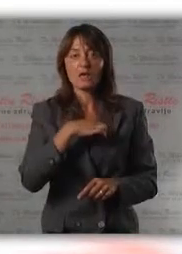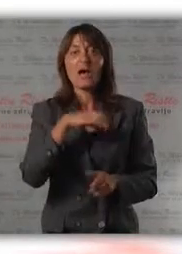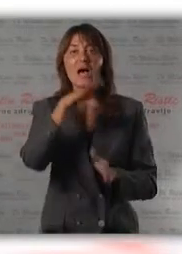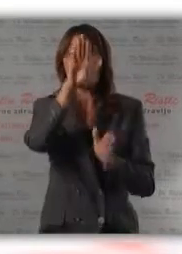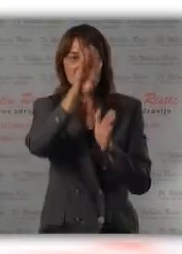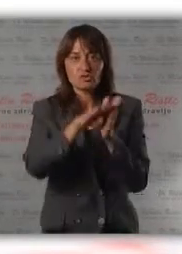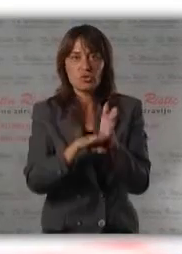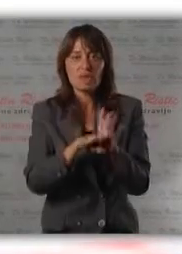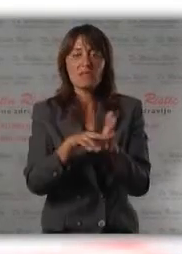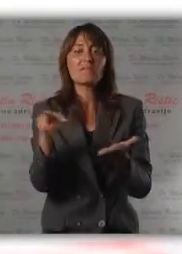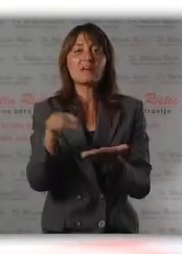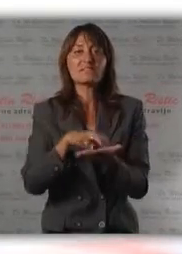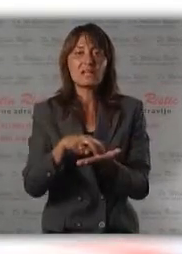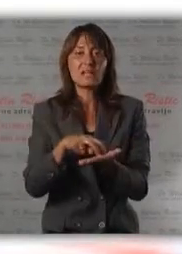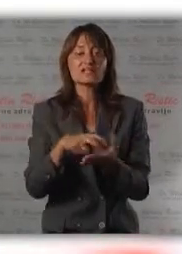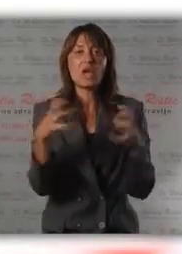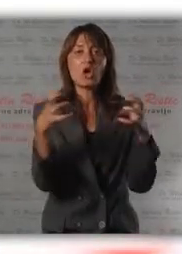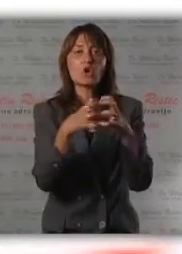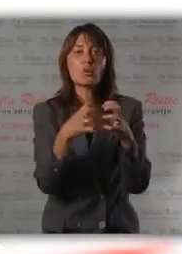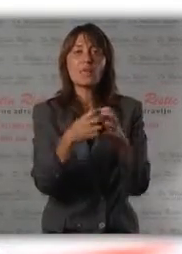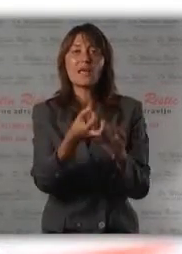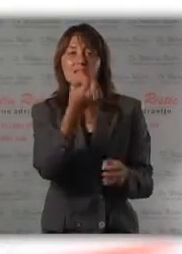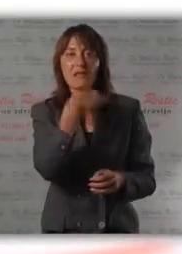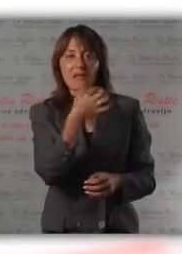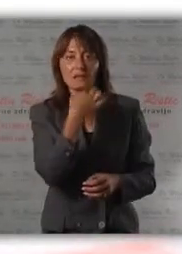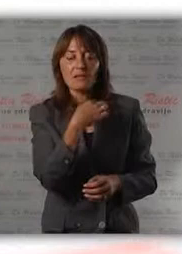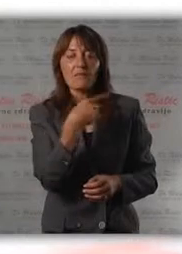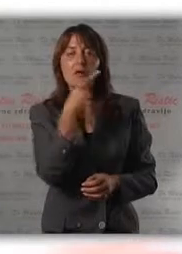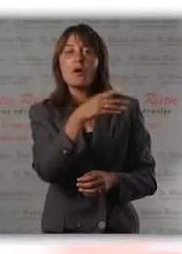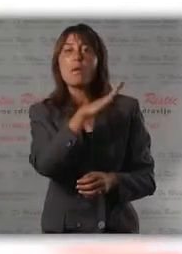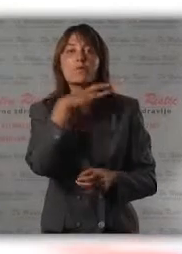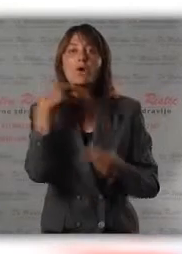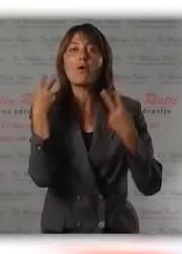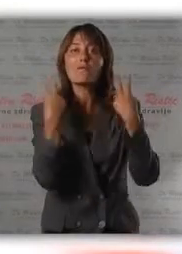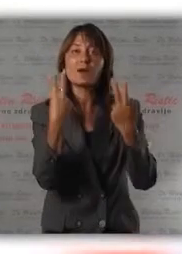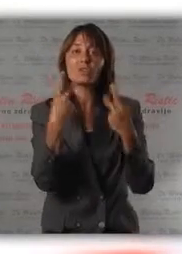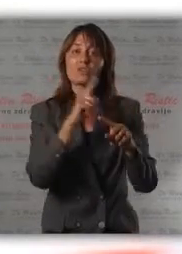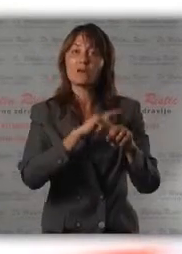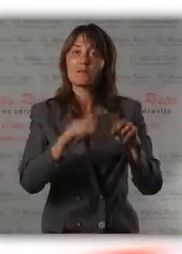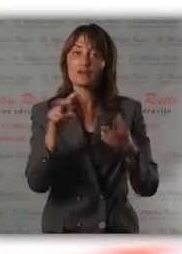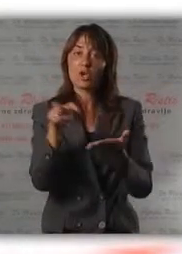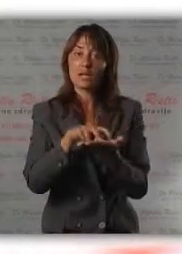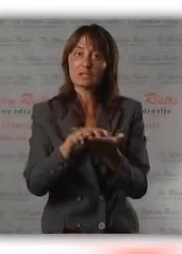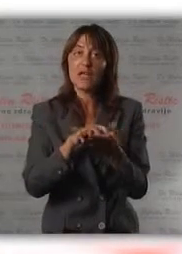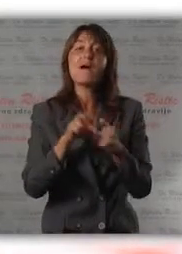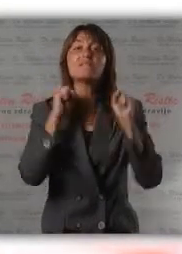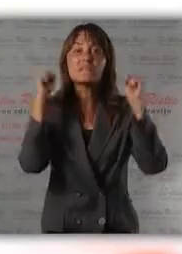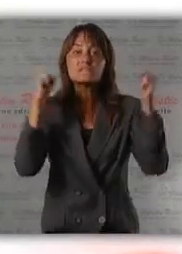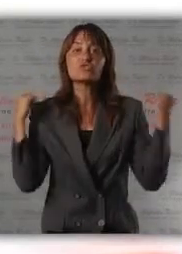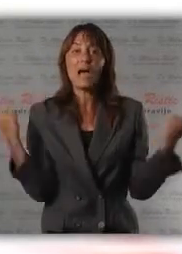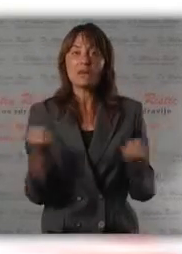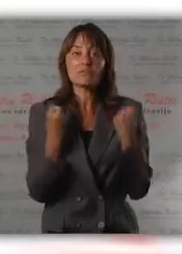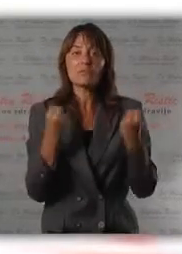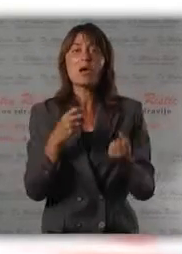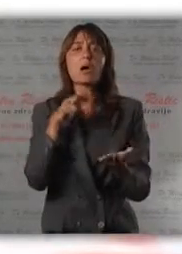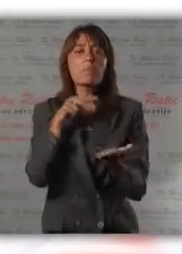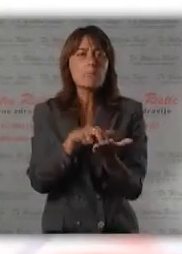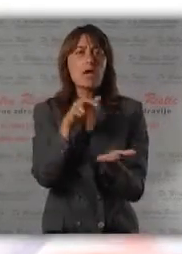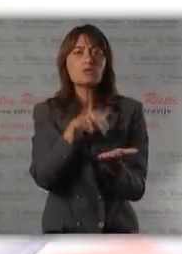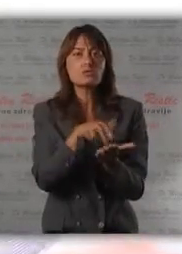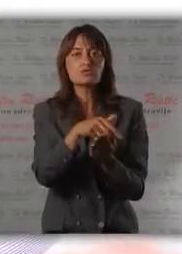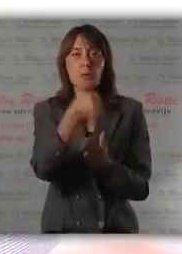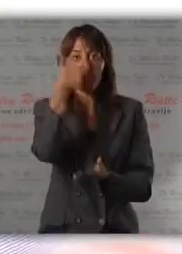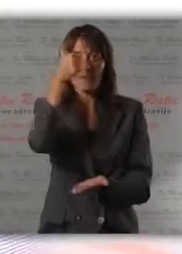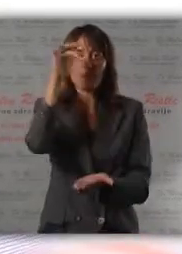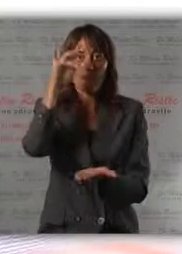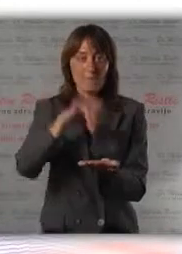za snižavanje stresa iz grupe sedativa, ovaj vrlo važan faktor rizika. Naravno da fizička aktivnost,